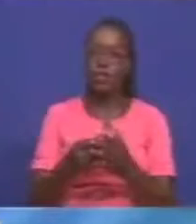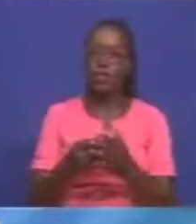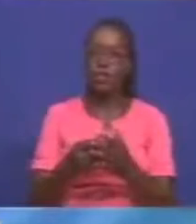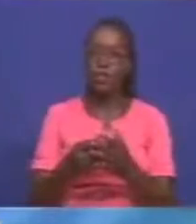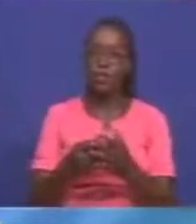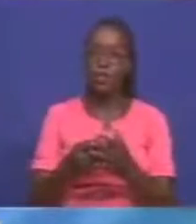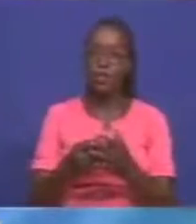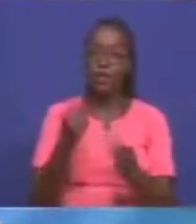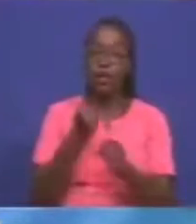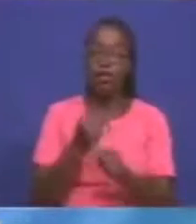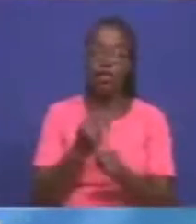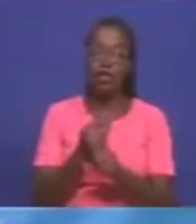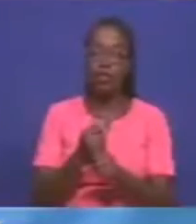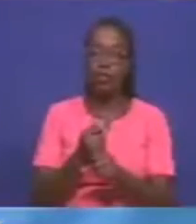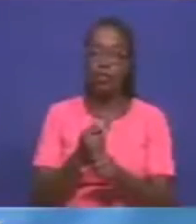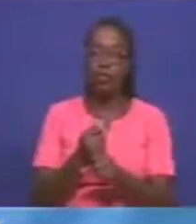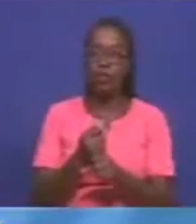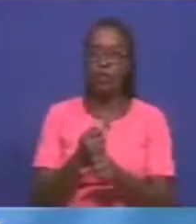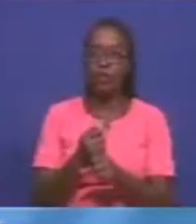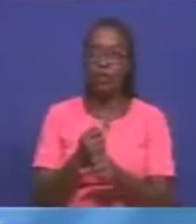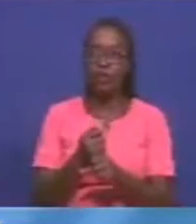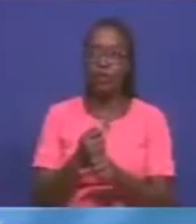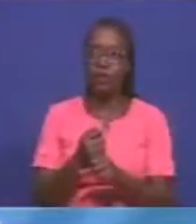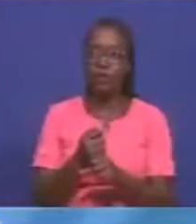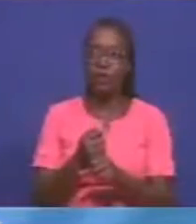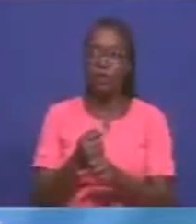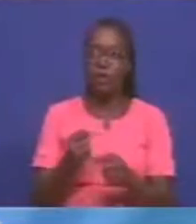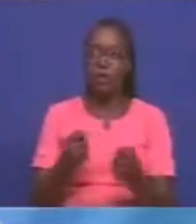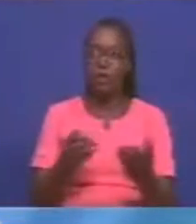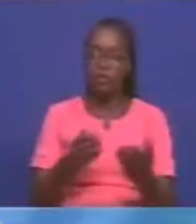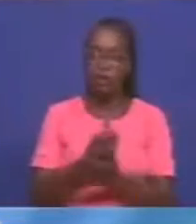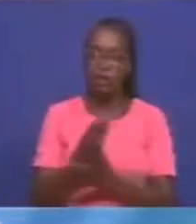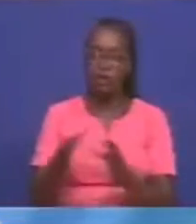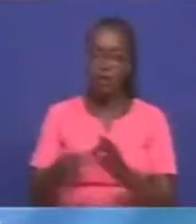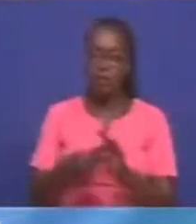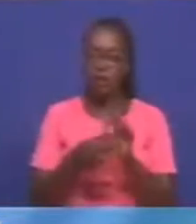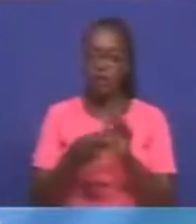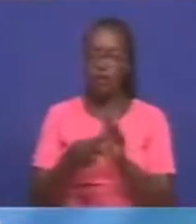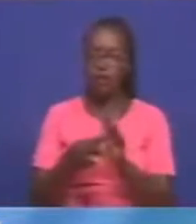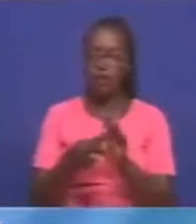kwa kazi hii kwa njia ya kushirikiana,